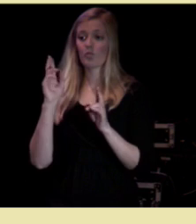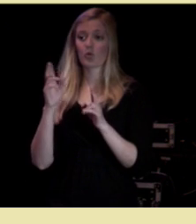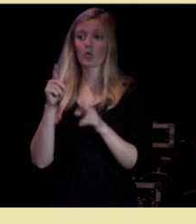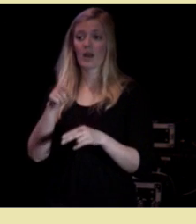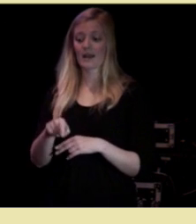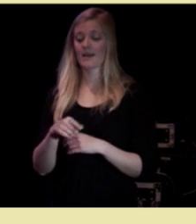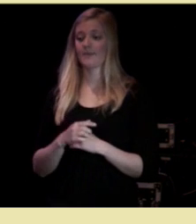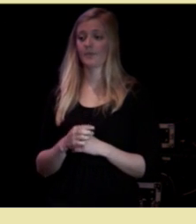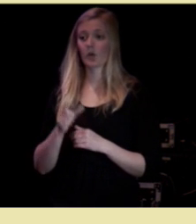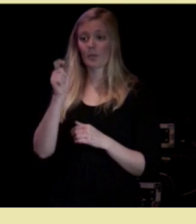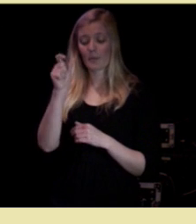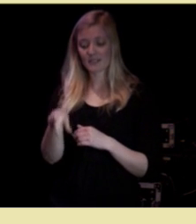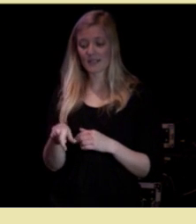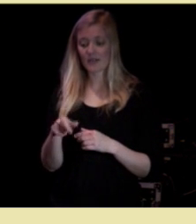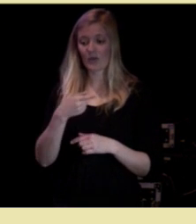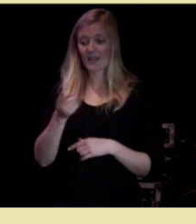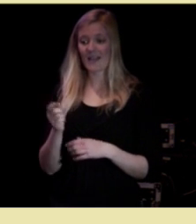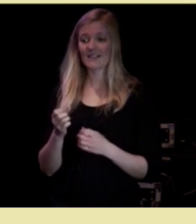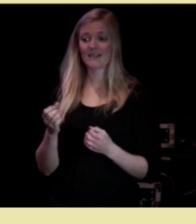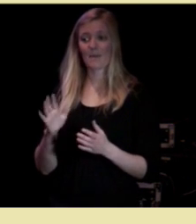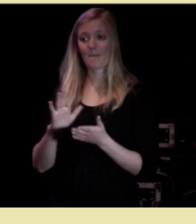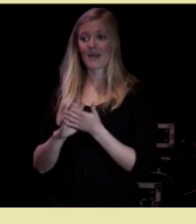dennes medvirkning og selvbestemmelse.